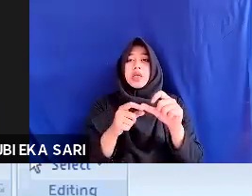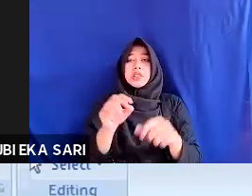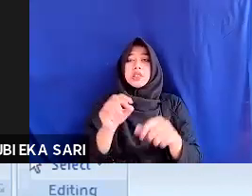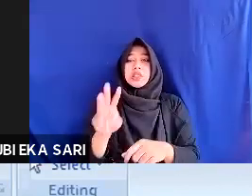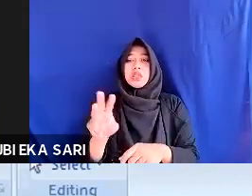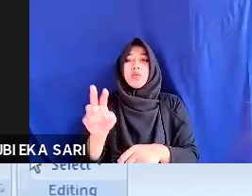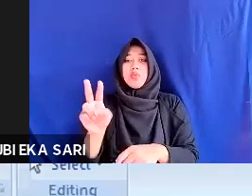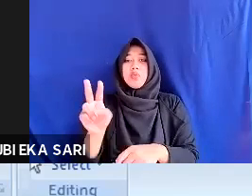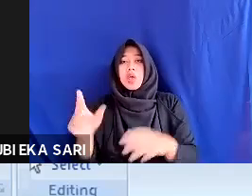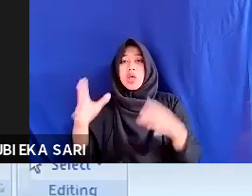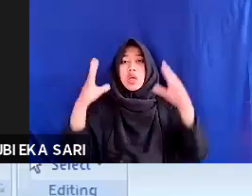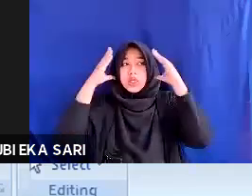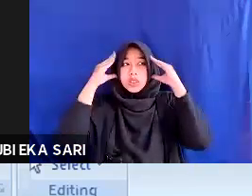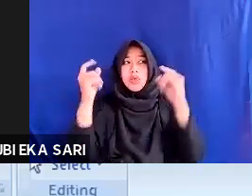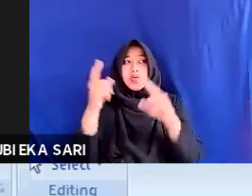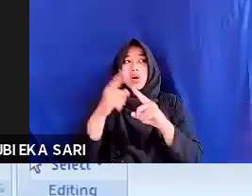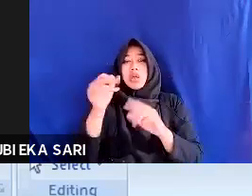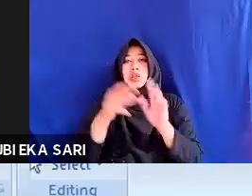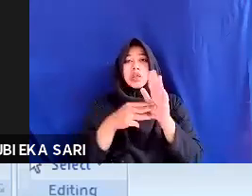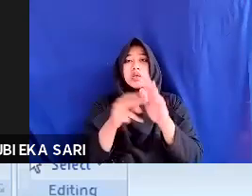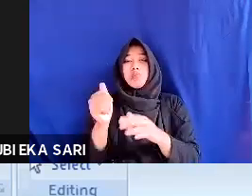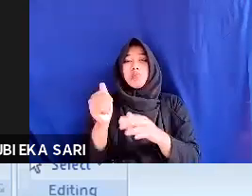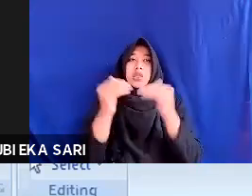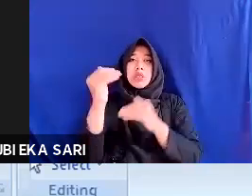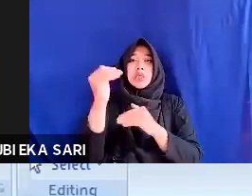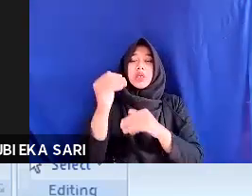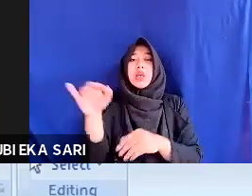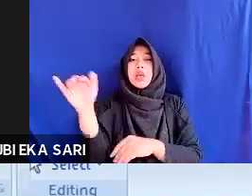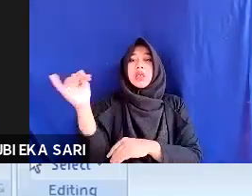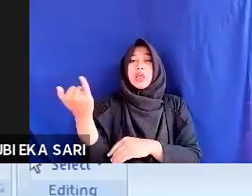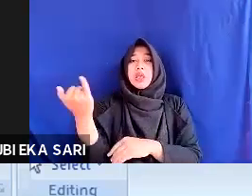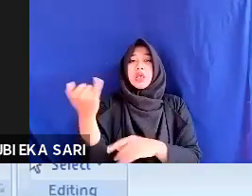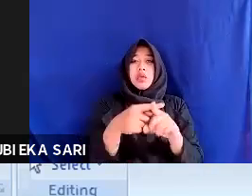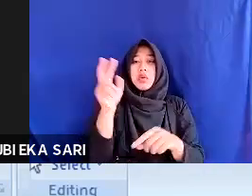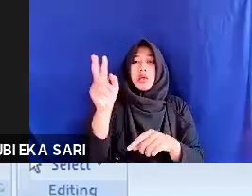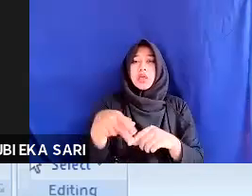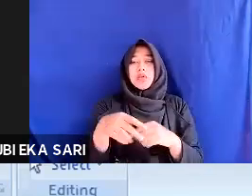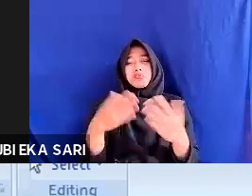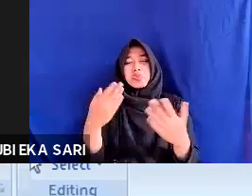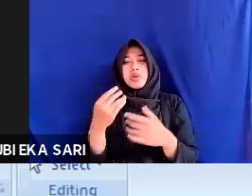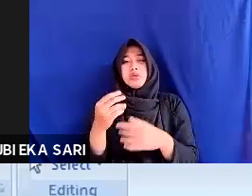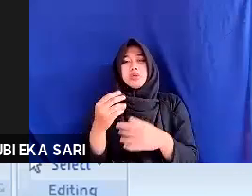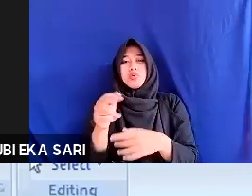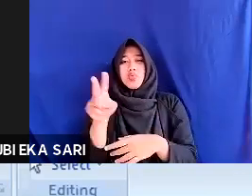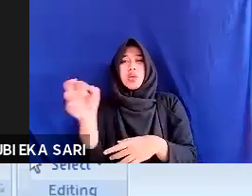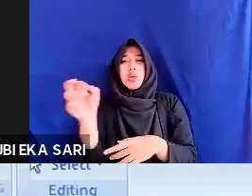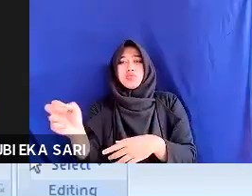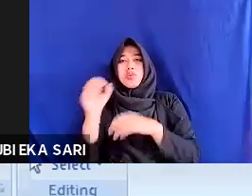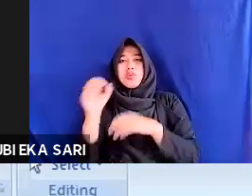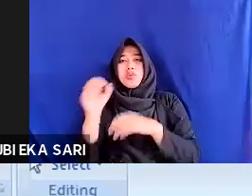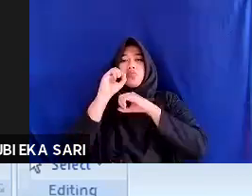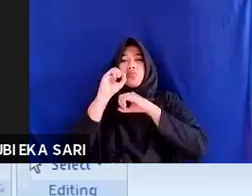Tengah sekian. DIY ini sudah bertambah lagi, sekitar 200-an. Kemarin informasi dari Dinas Pertanian. Ini data yang lama